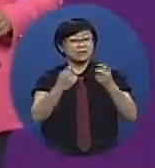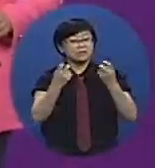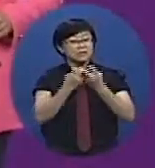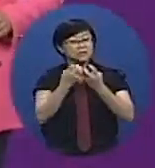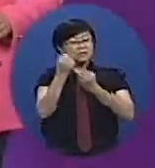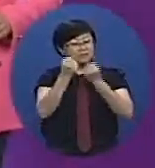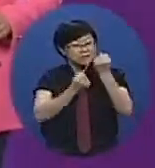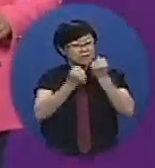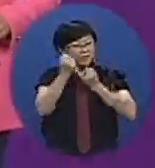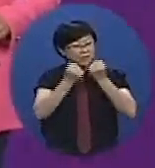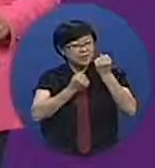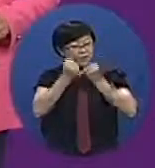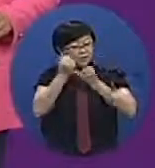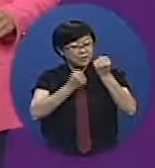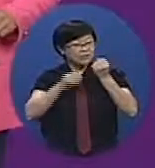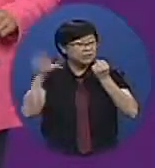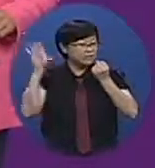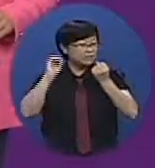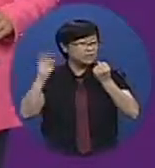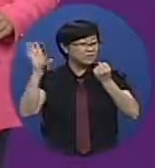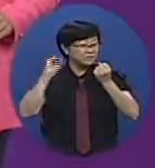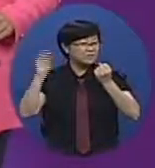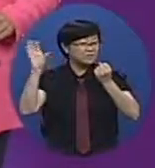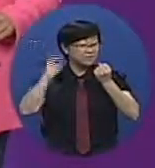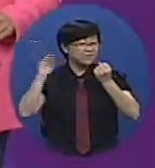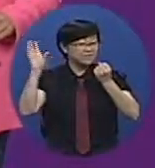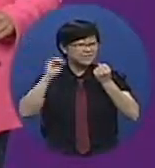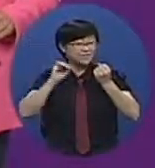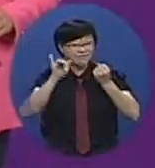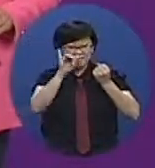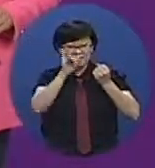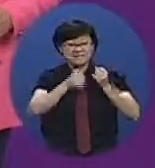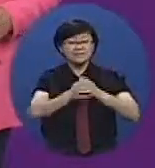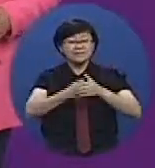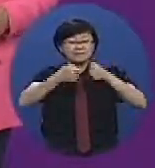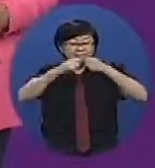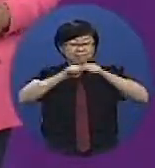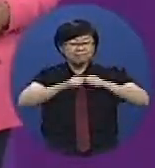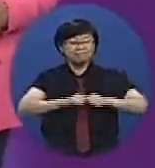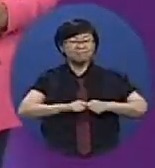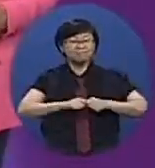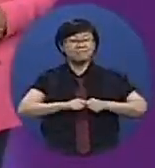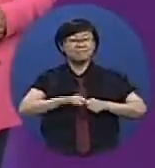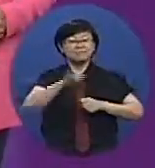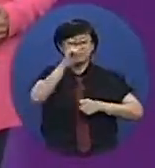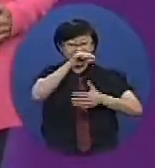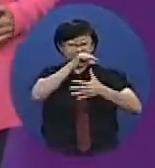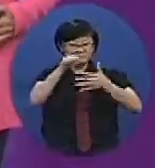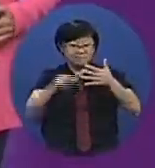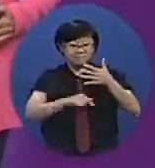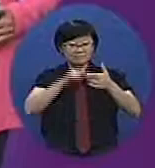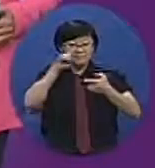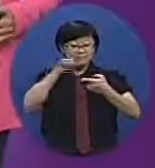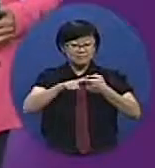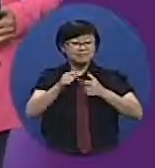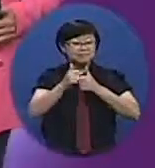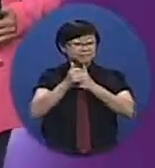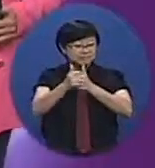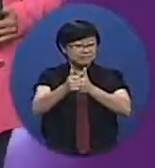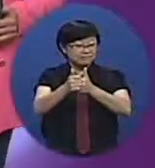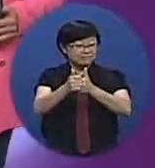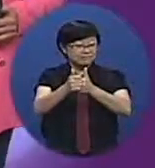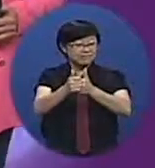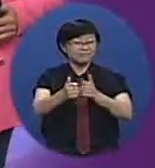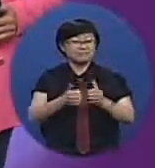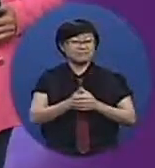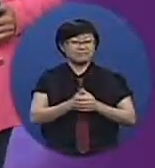어떻게 참여하십시오 하고 전화기에 자세하게 안내 방송이 나오니까요. 네. 그대로 번호 누르시고